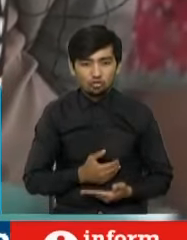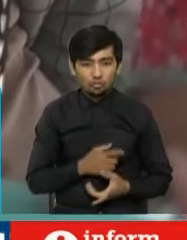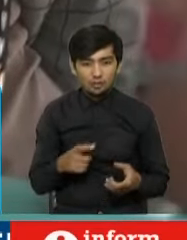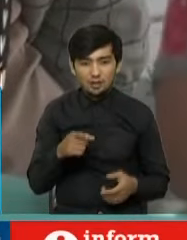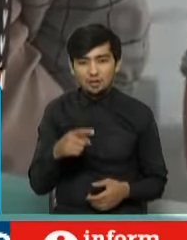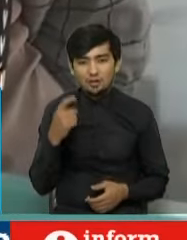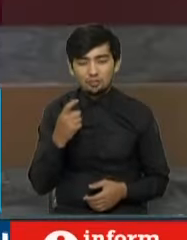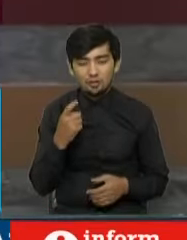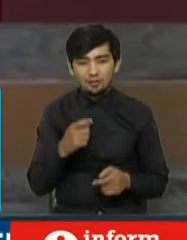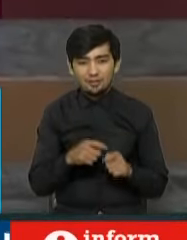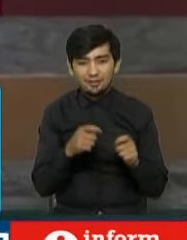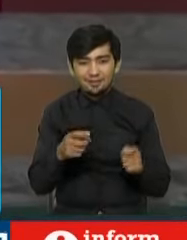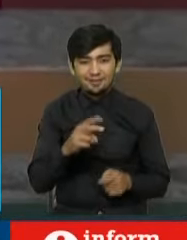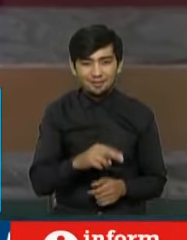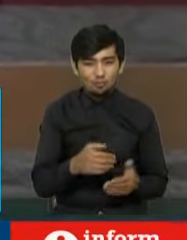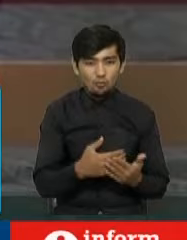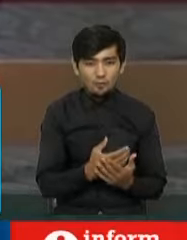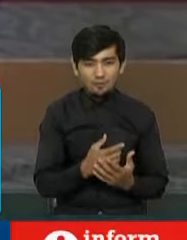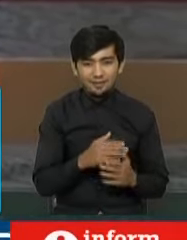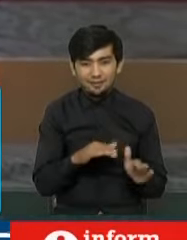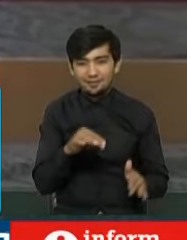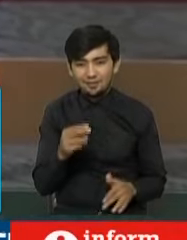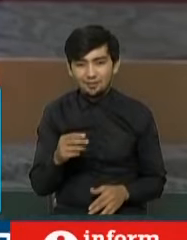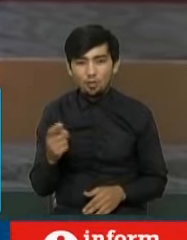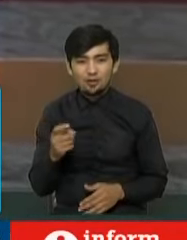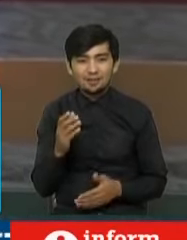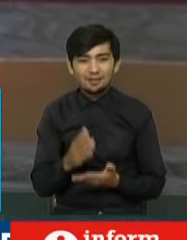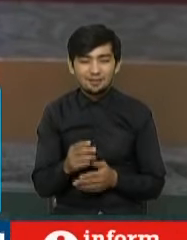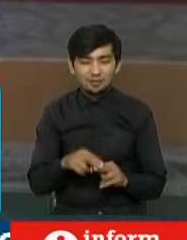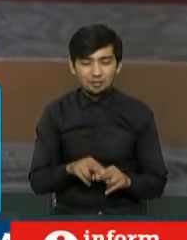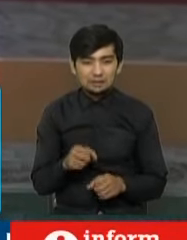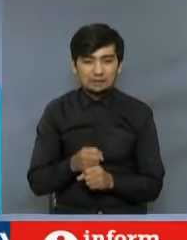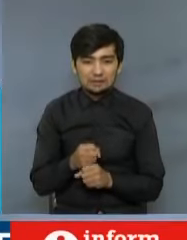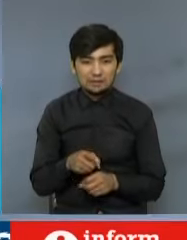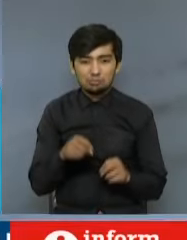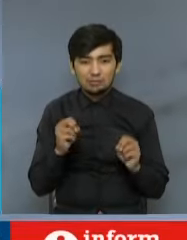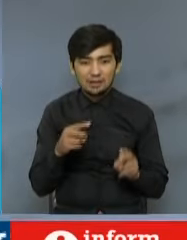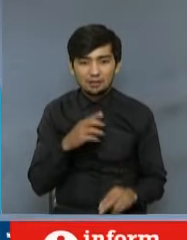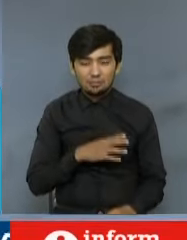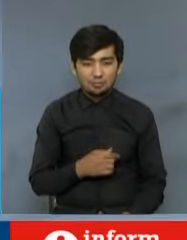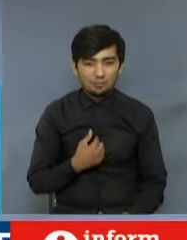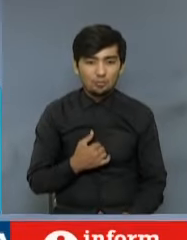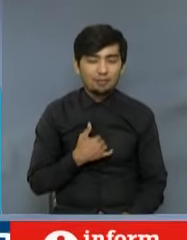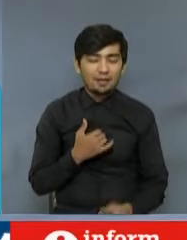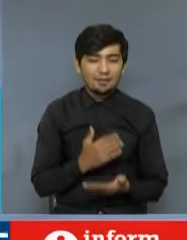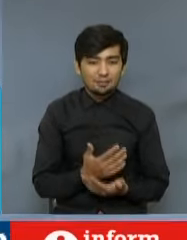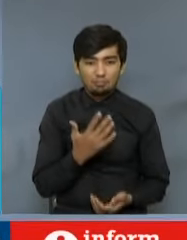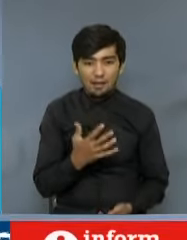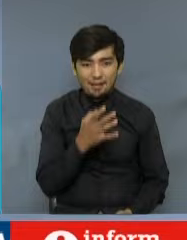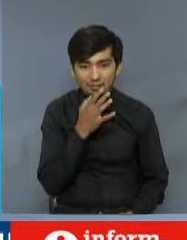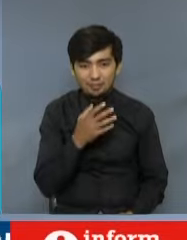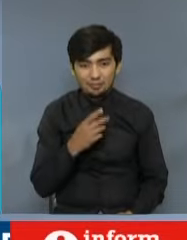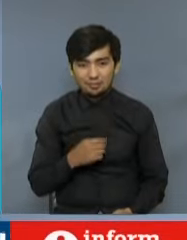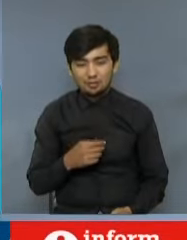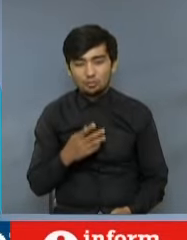жекеменшік балабақша ашу үшін жасалып жатыр. Мен дәл қазір баламның кішкентай болуына байланысты 5-ке енді толды. Әлсіз